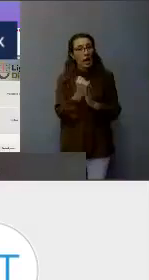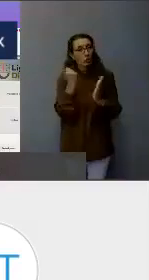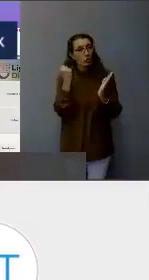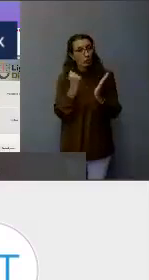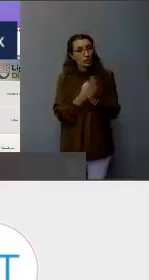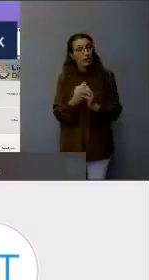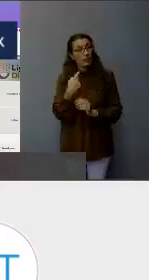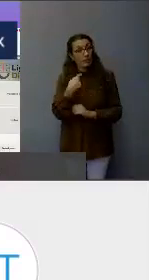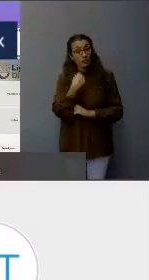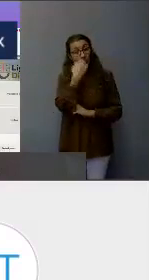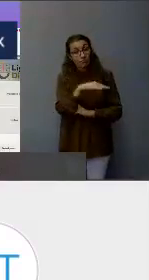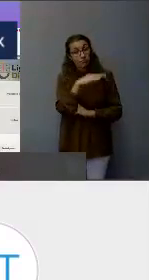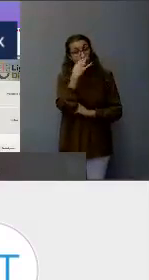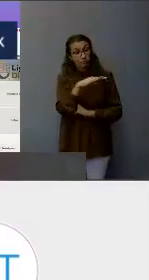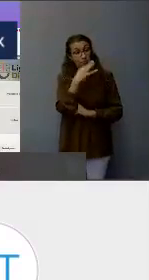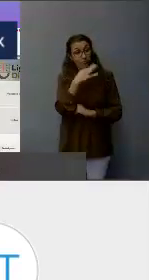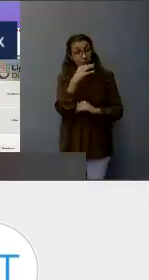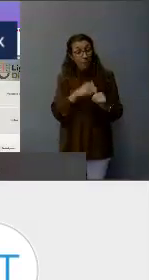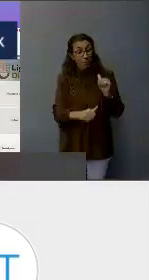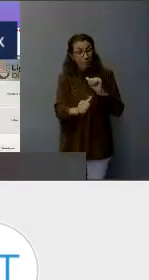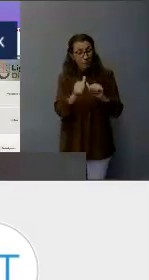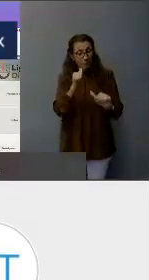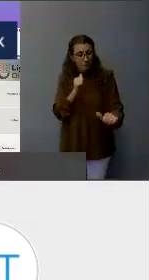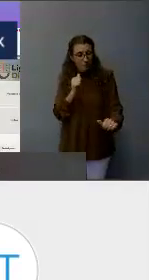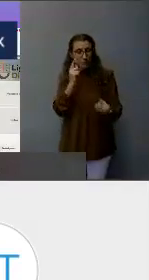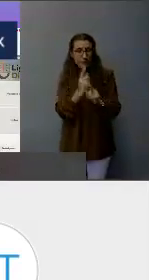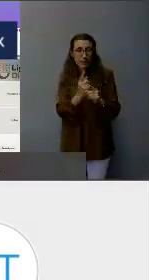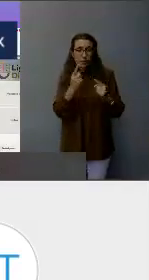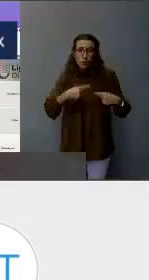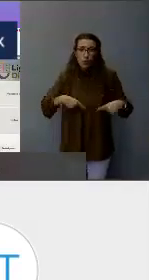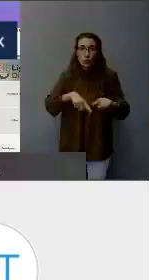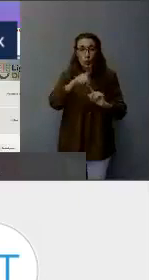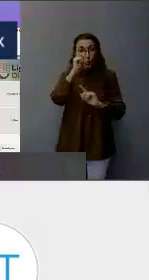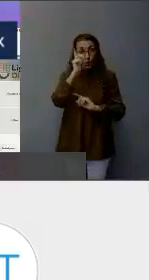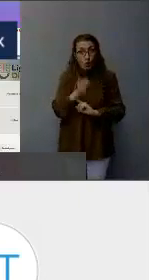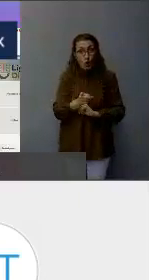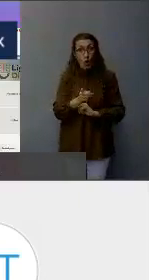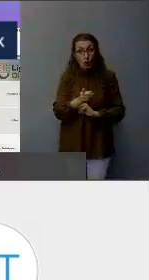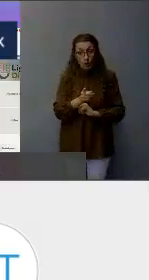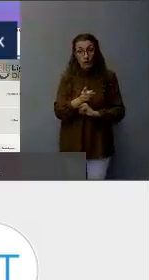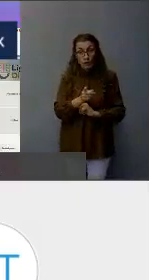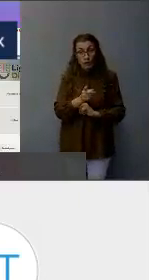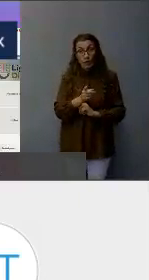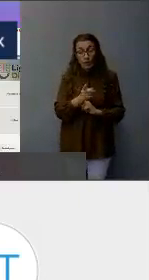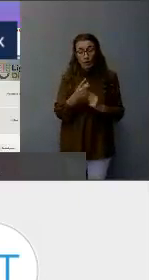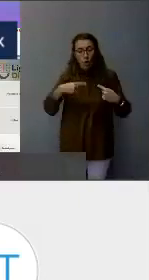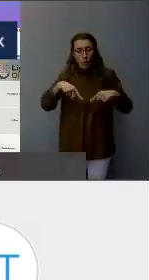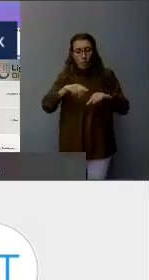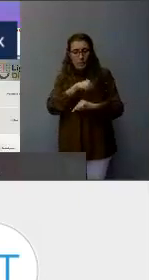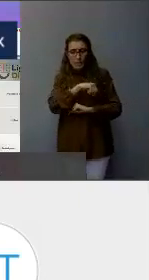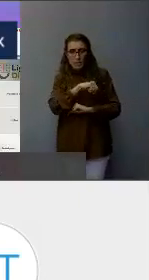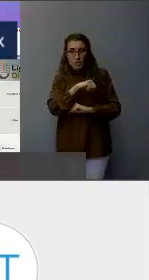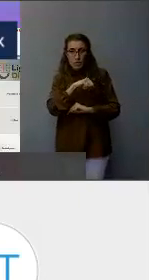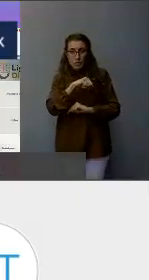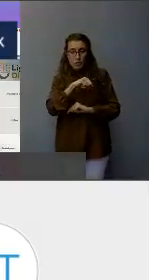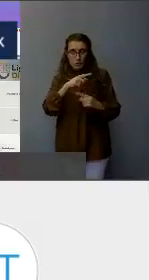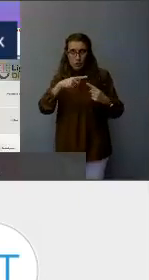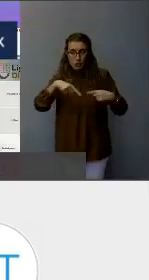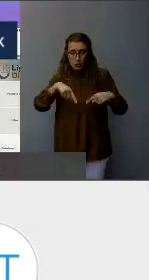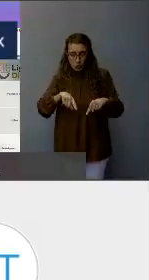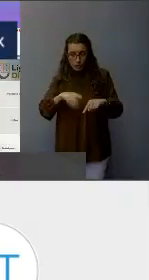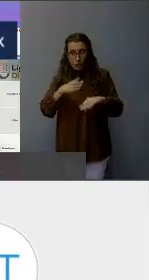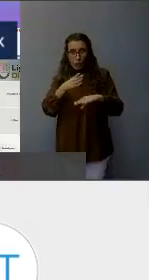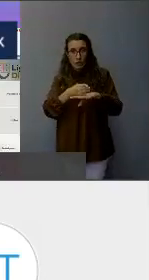informare previa riunione di commissione consiliare ovviamente in